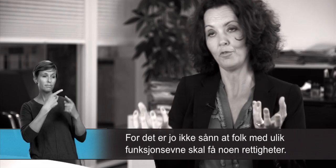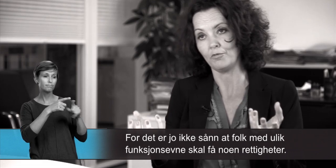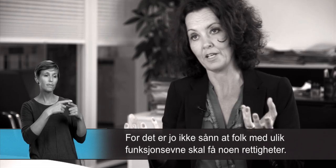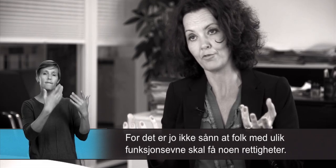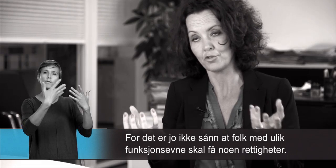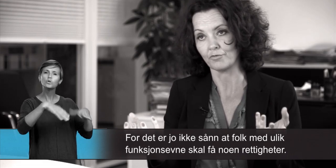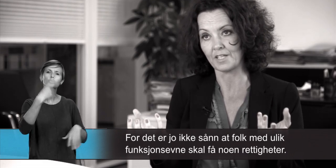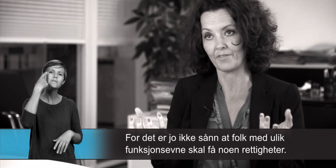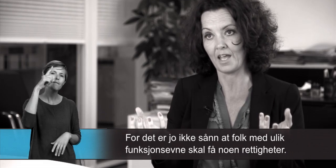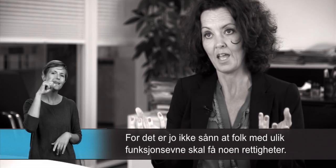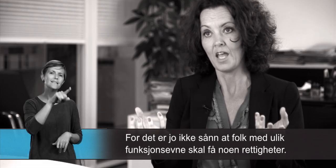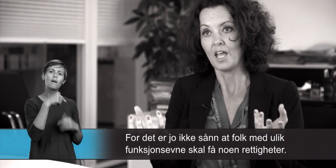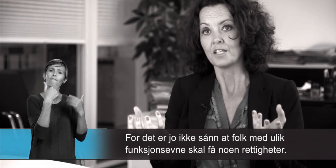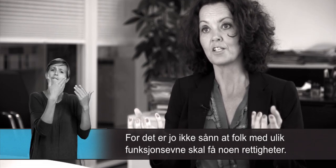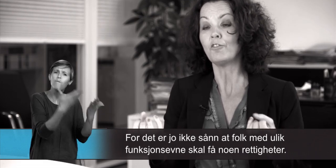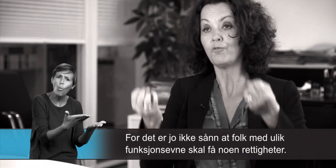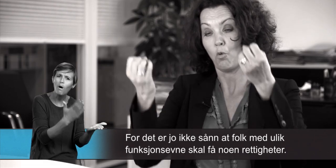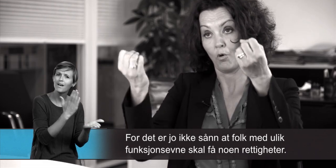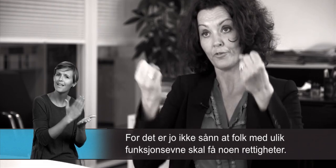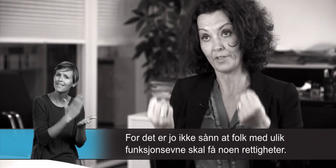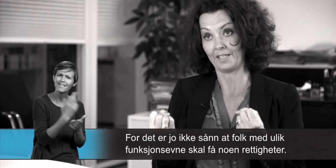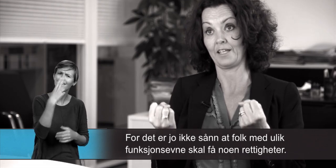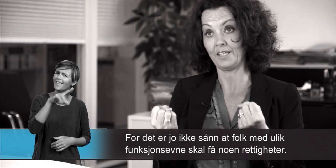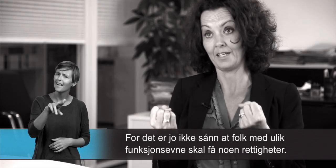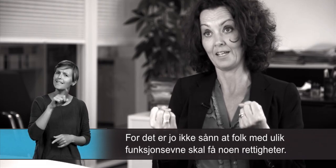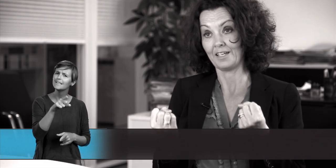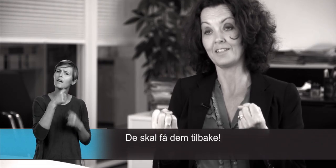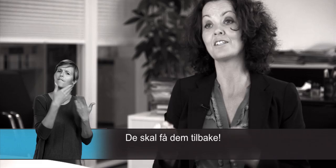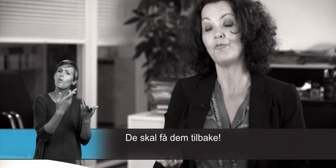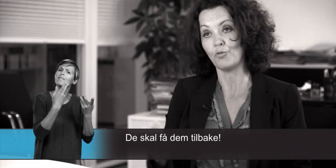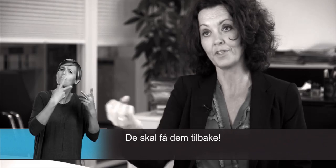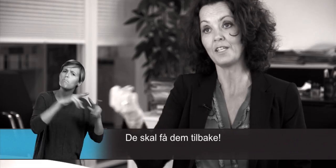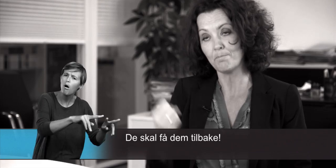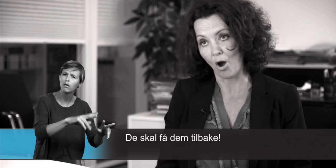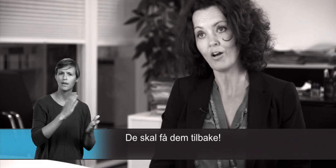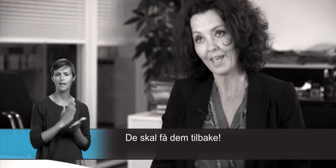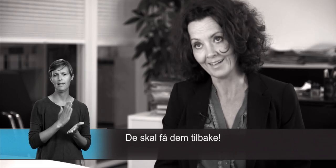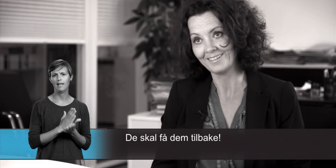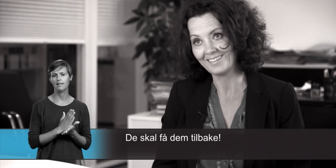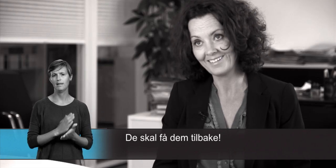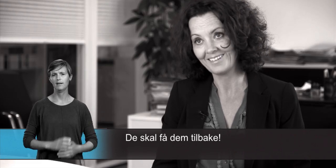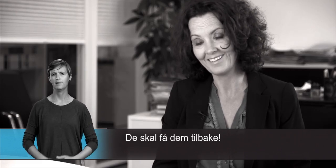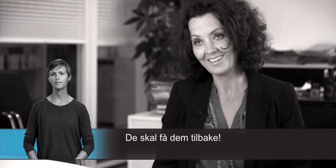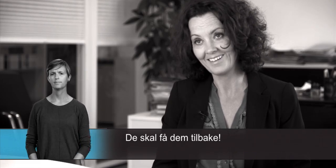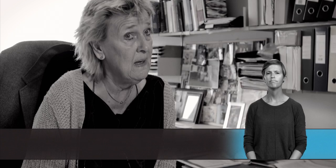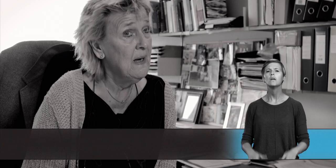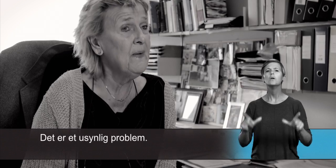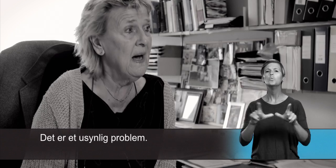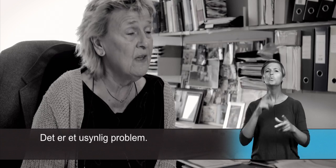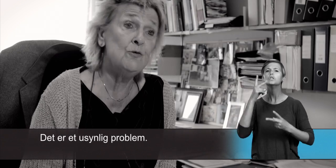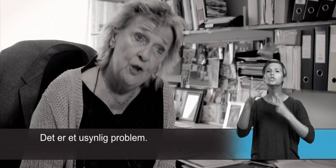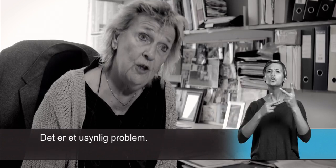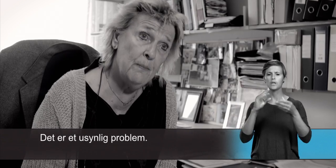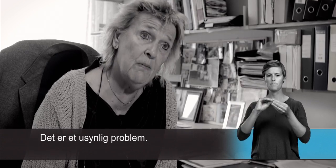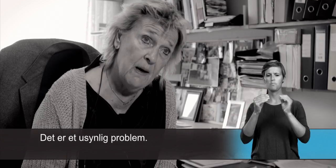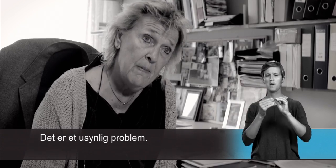folk med ulik funksjonsevne skal få noen rettigheter. De skal få det tilbake. Det er